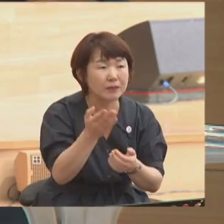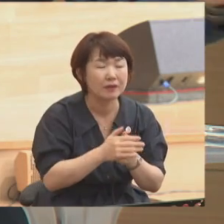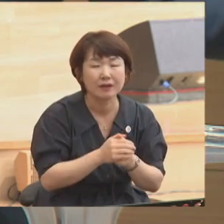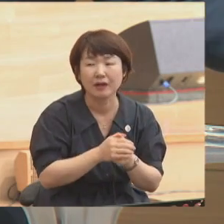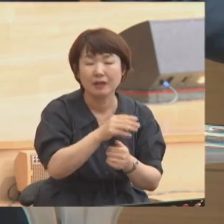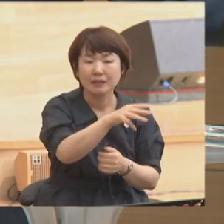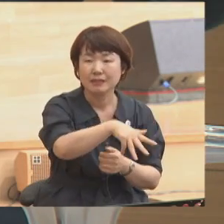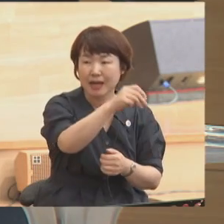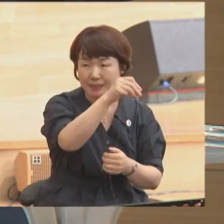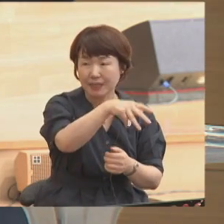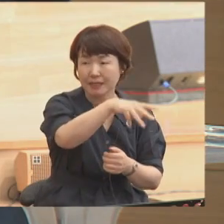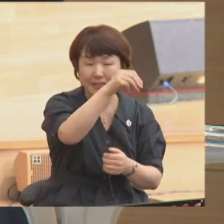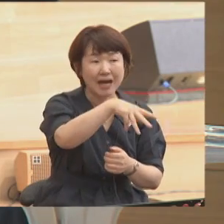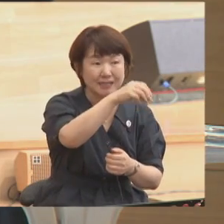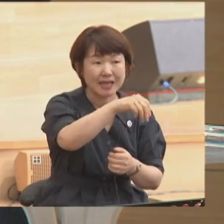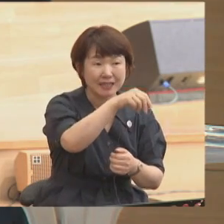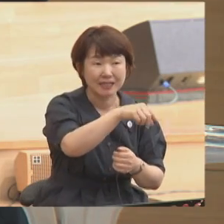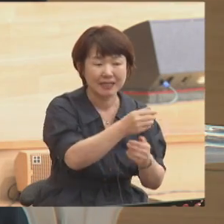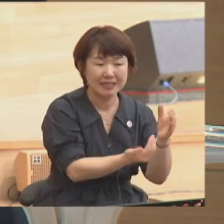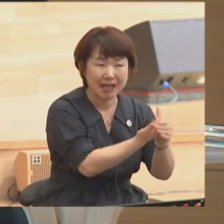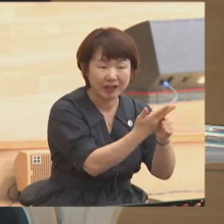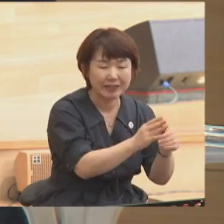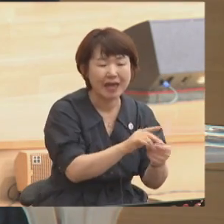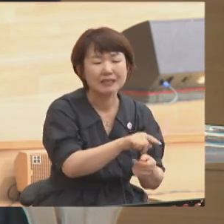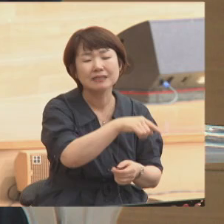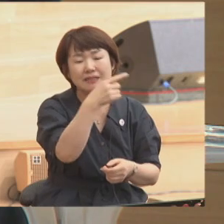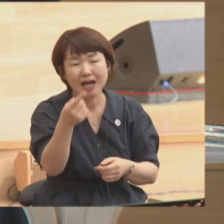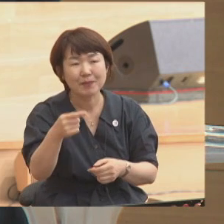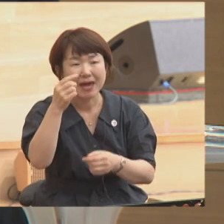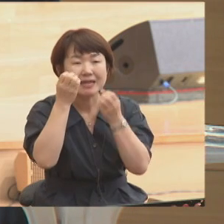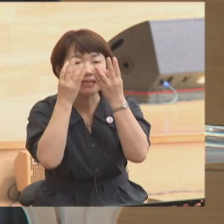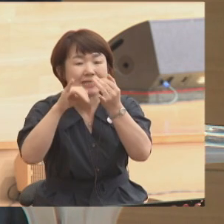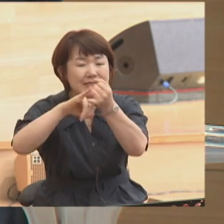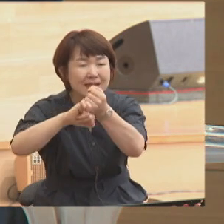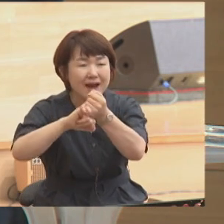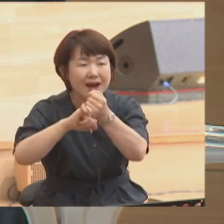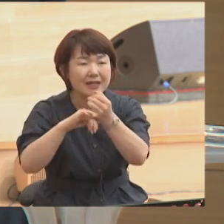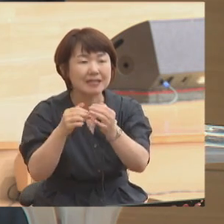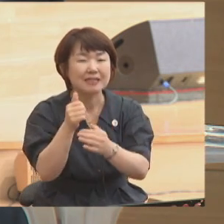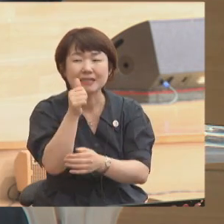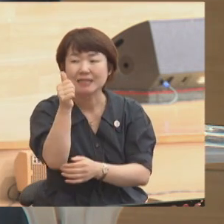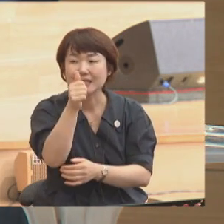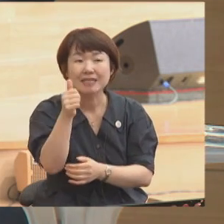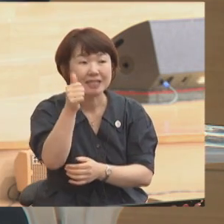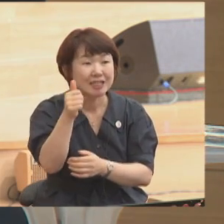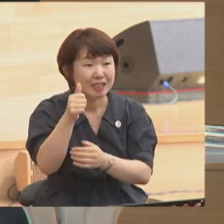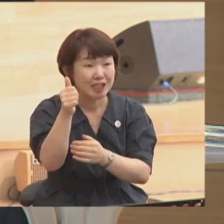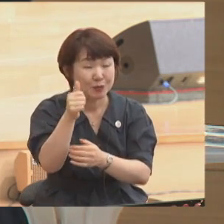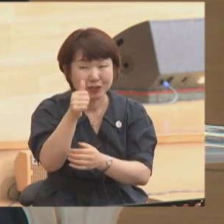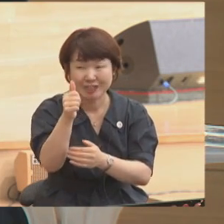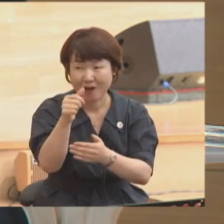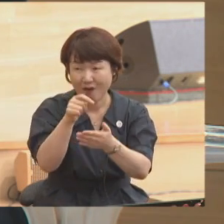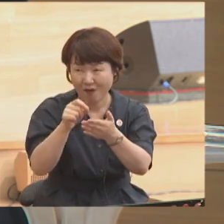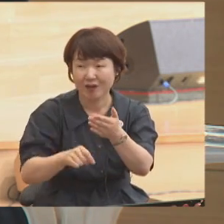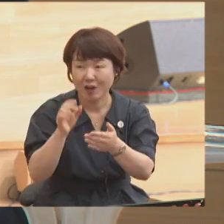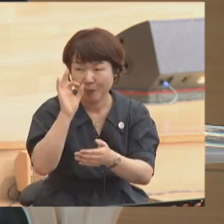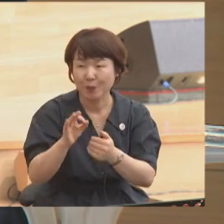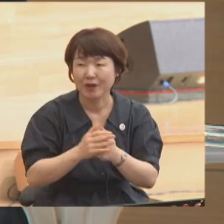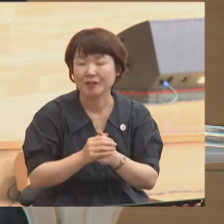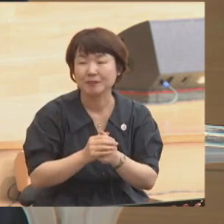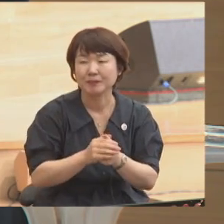사건인데 한참 넘어와서 신약에 히브리서는 뭐라고 고발을 하는지 읽어볼까요? 자, 히브리서 11장